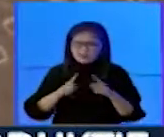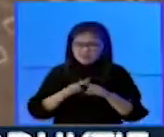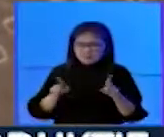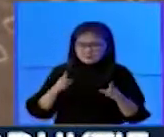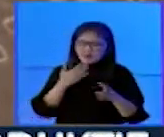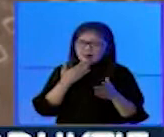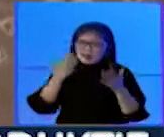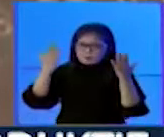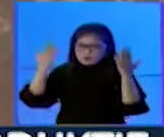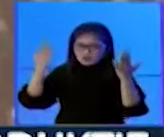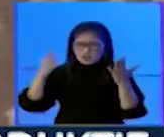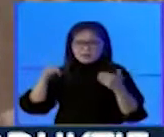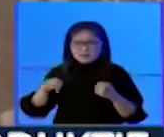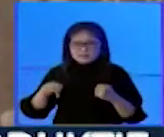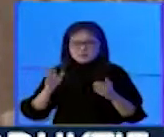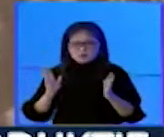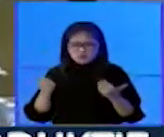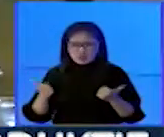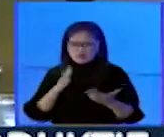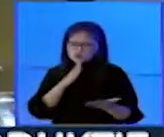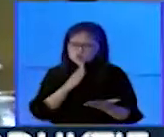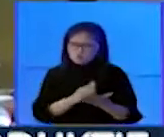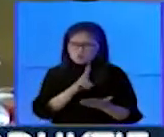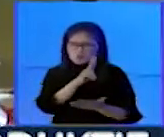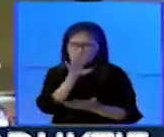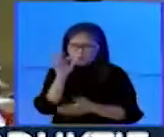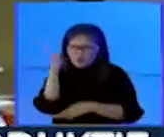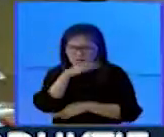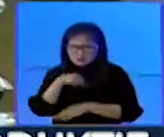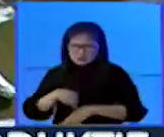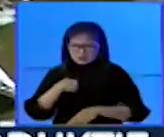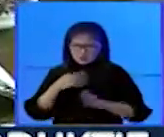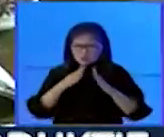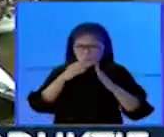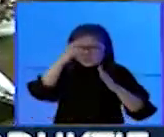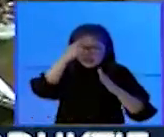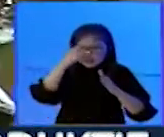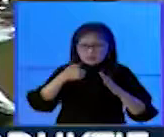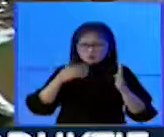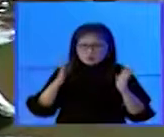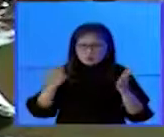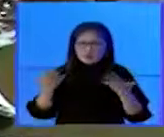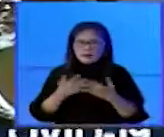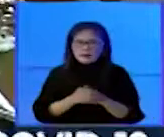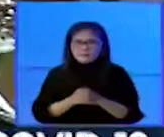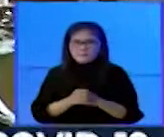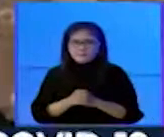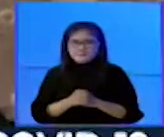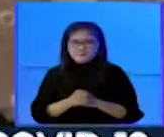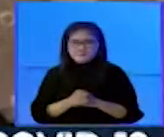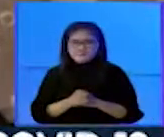jenuh, apalagi jujur 20 hari itu kan aku di rumah sakit. Jadi mungkin ya bersyukurnya tuh mungkin,